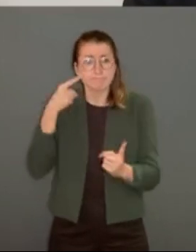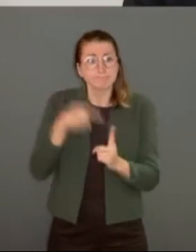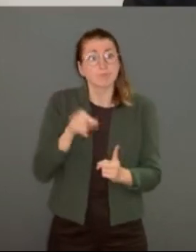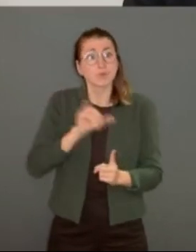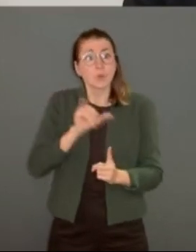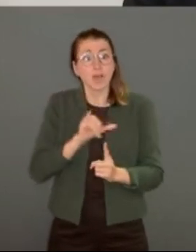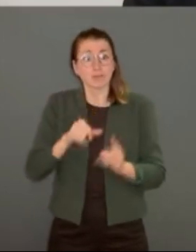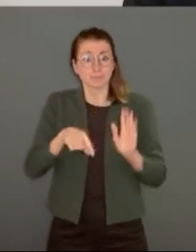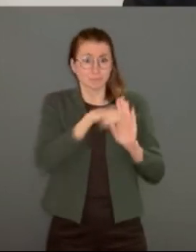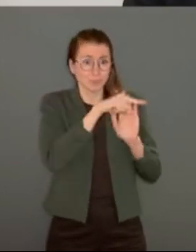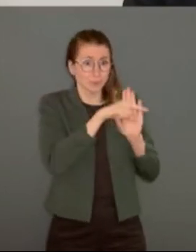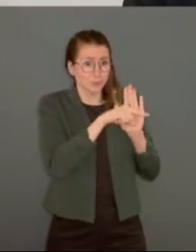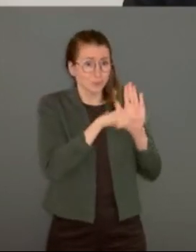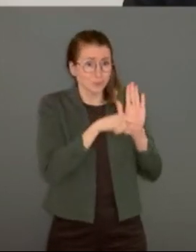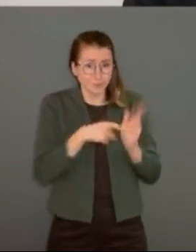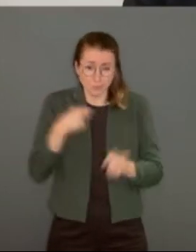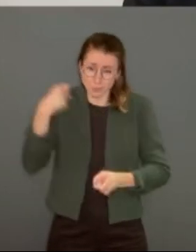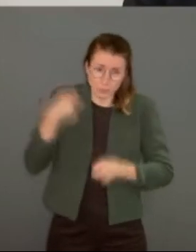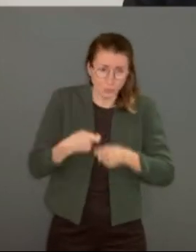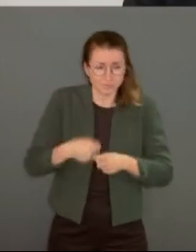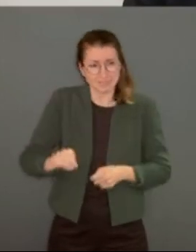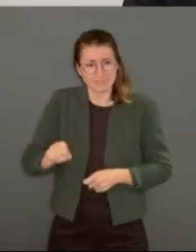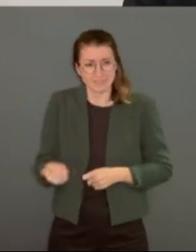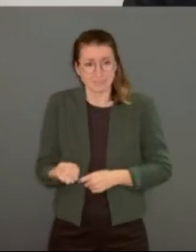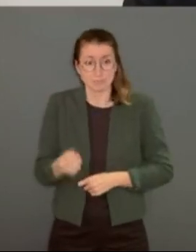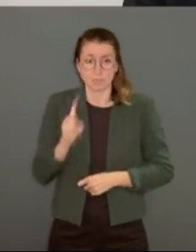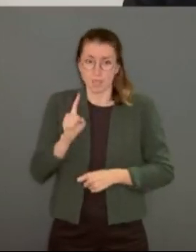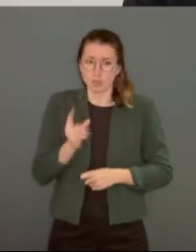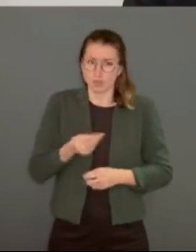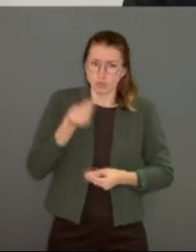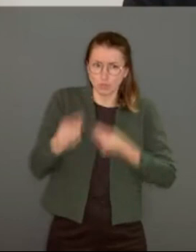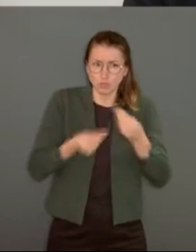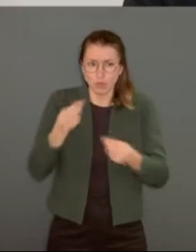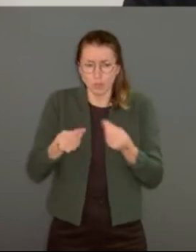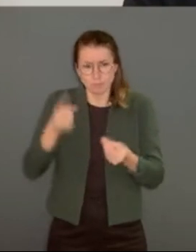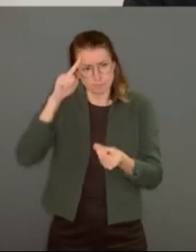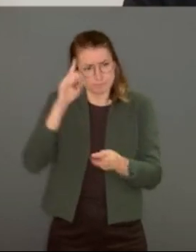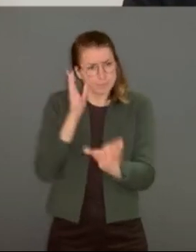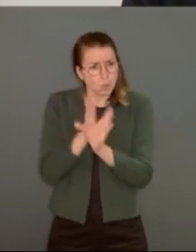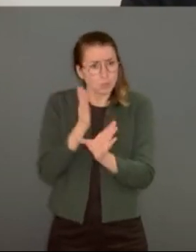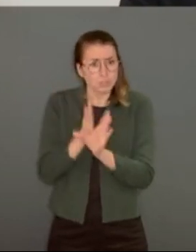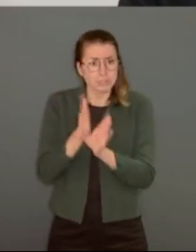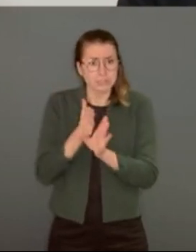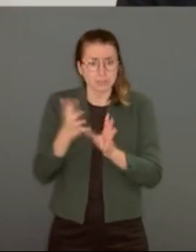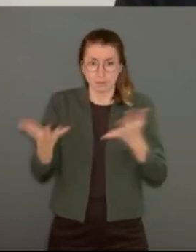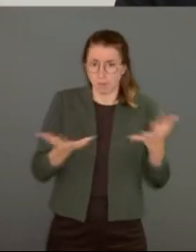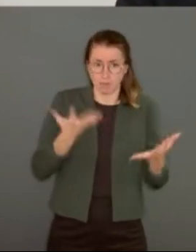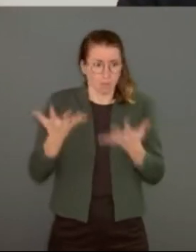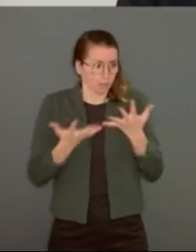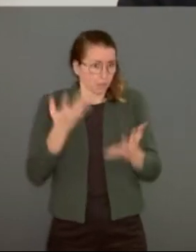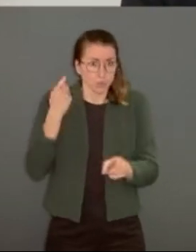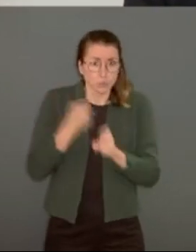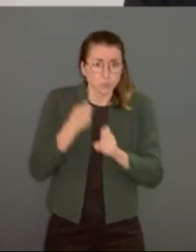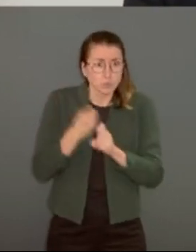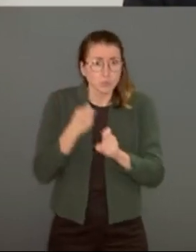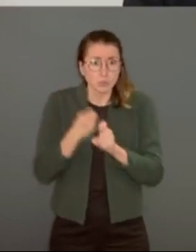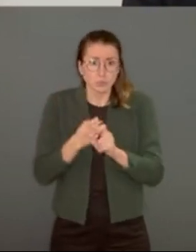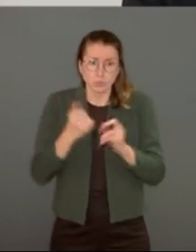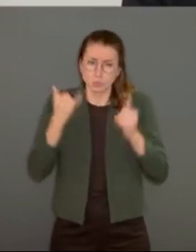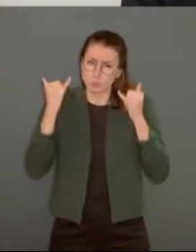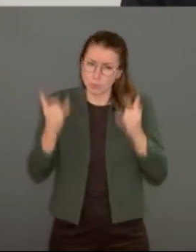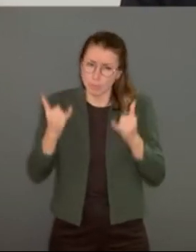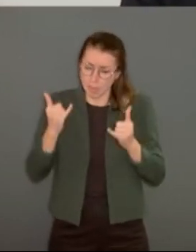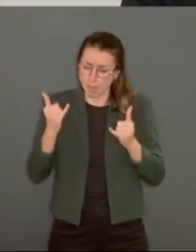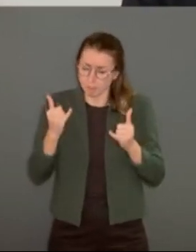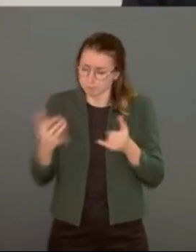mais psychologiquement qui tiennent compte des difficultés que peuvent rencontrer nos concitoyens. C'est ainsi que les personnes qui sont